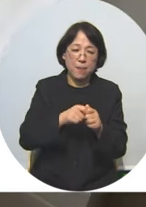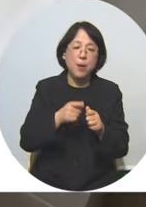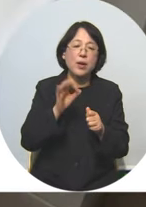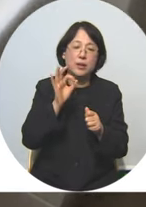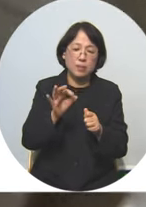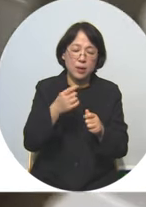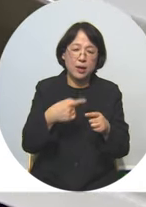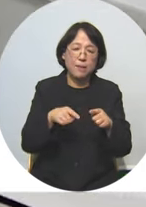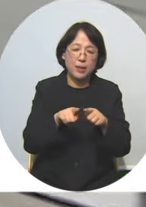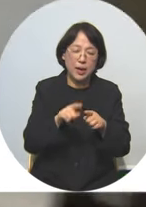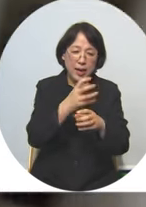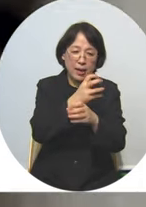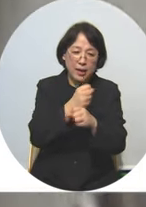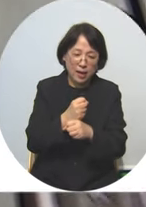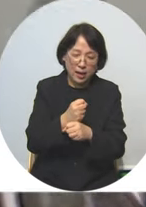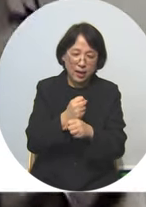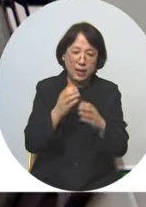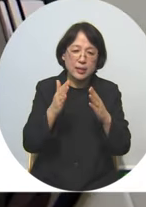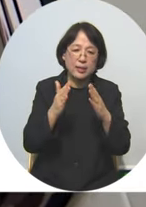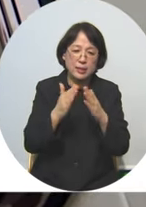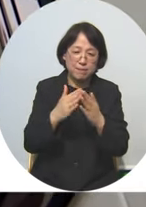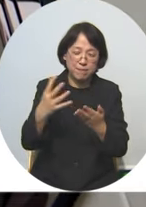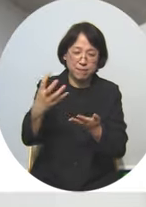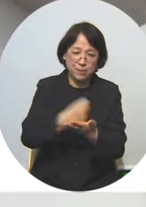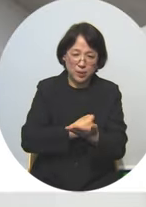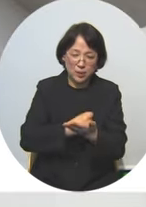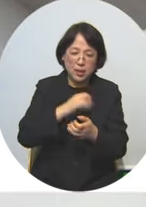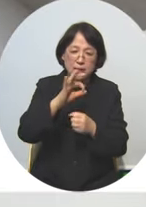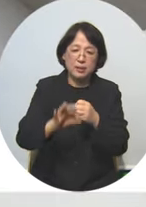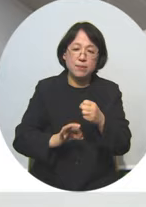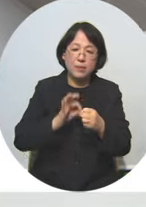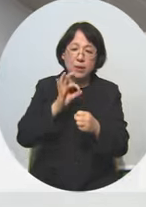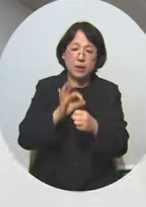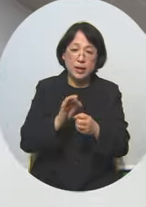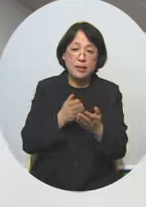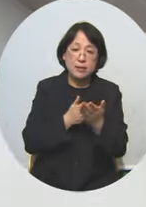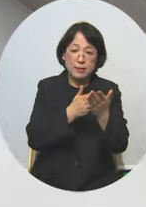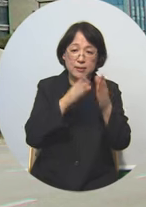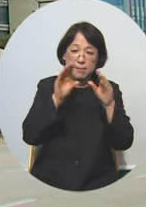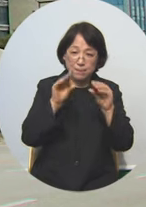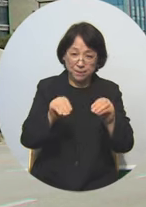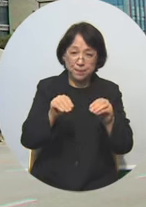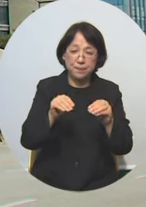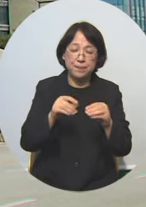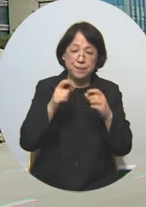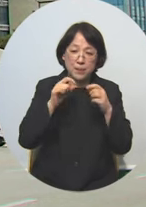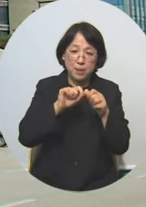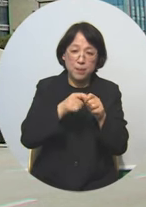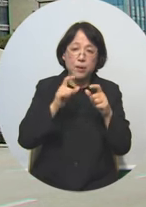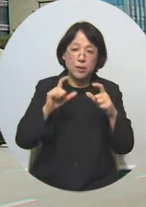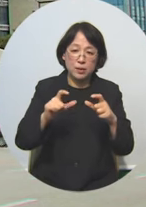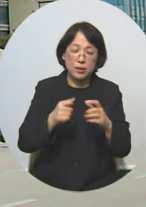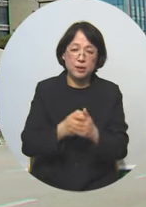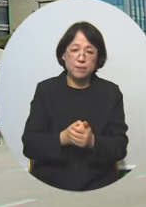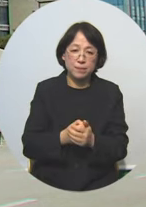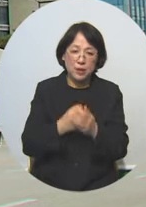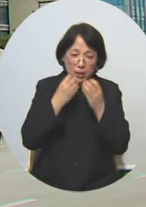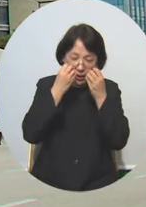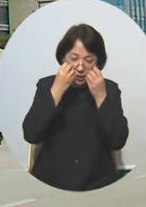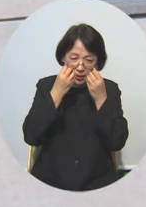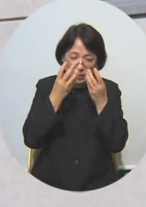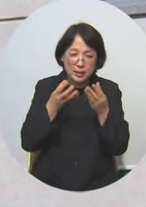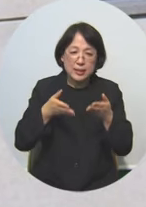계약한 주택을 환수하고 10년간 청약 제한 조치가 내려집니다. 한편 국토부는 신생아 특공 등